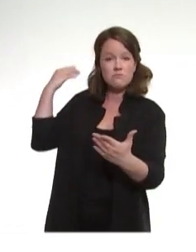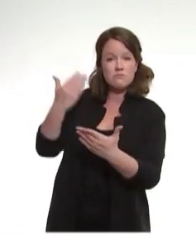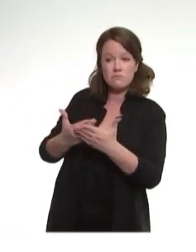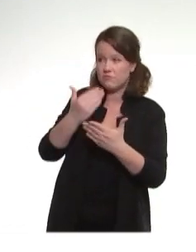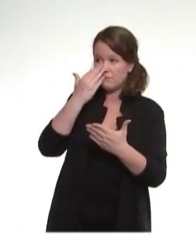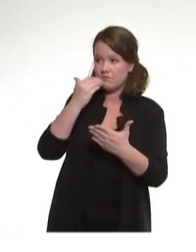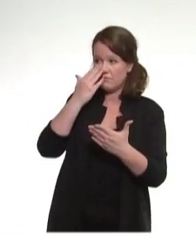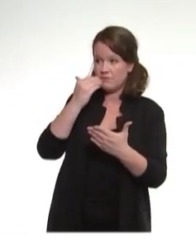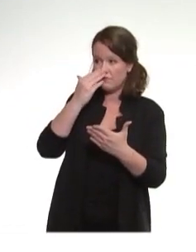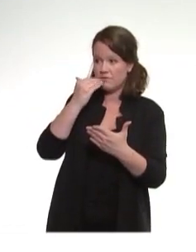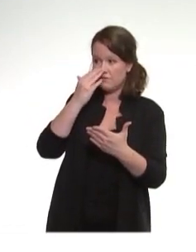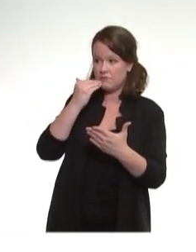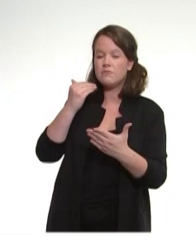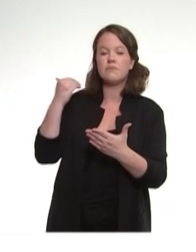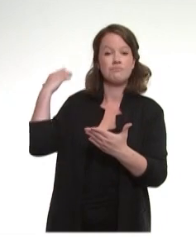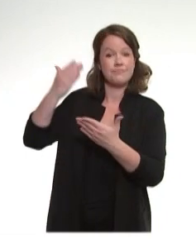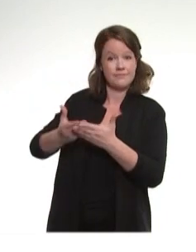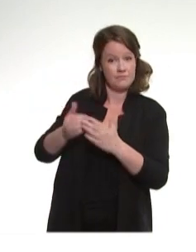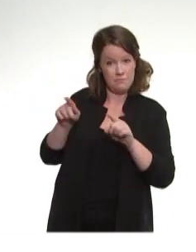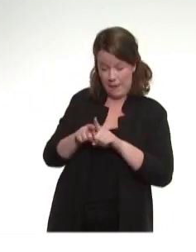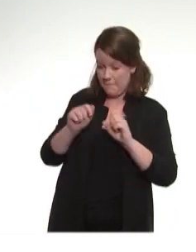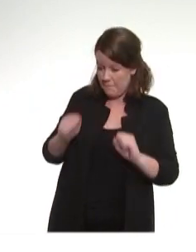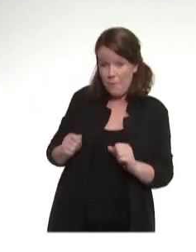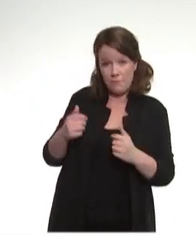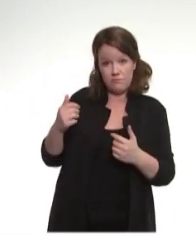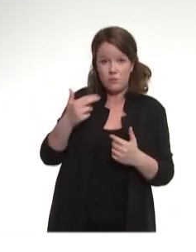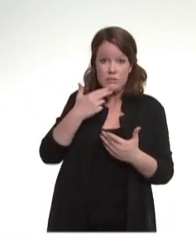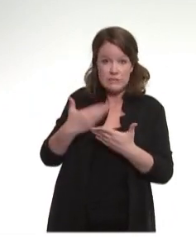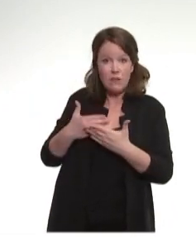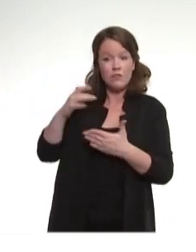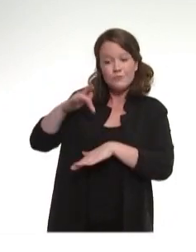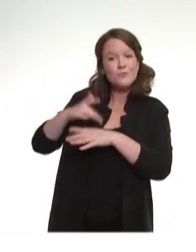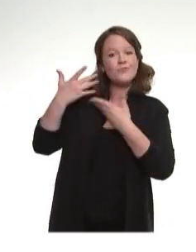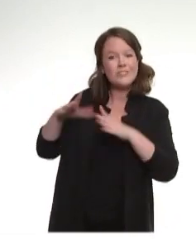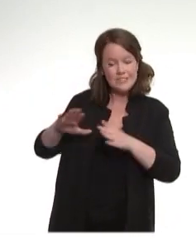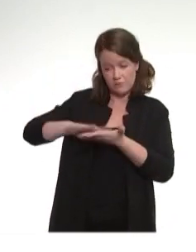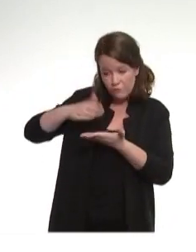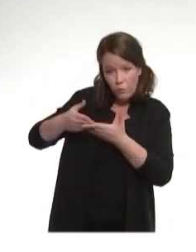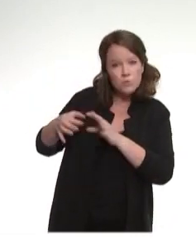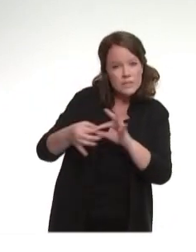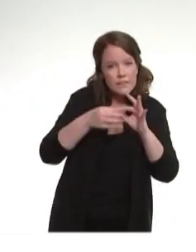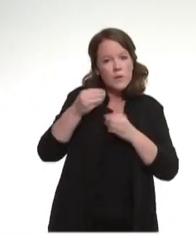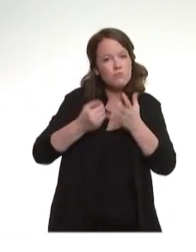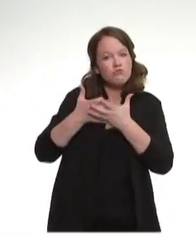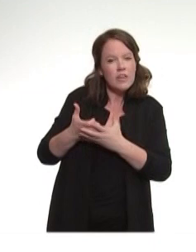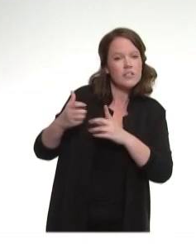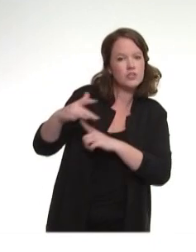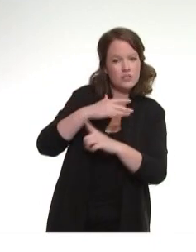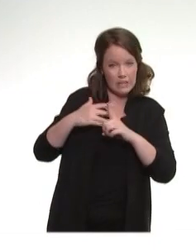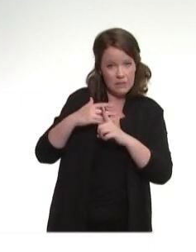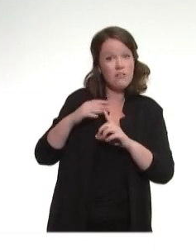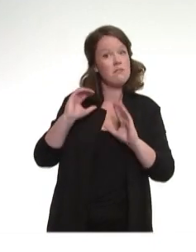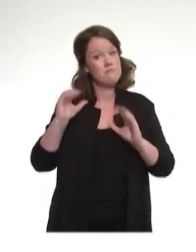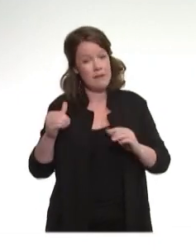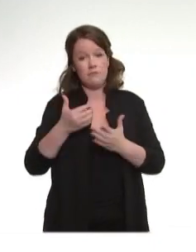qui désormais bénéficient du fonds de solidarité qui ont bénéficié de cet élargissement bénéficie également des exonérations de